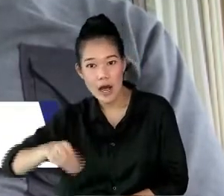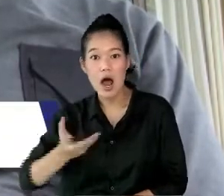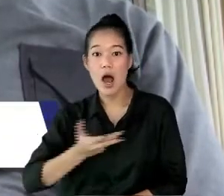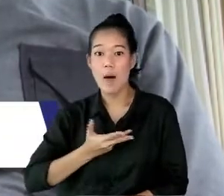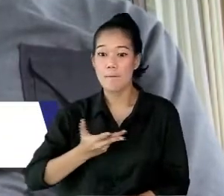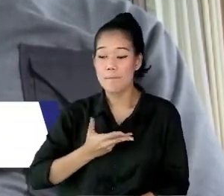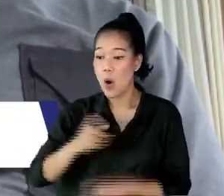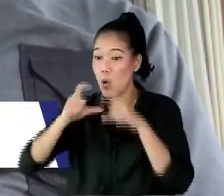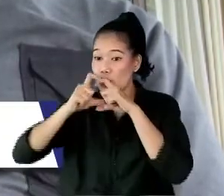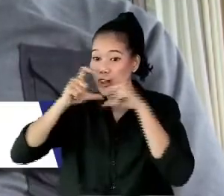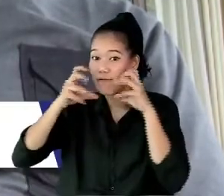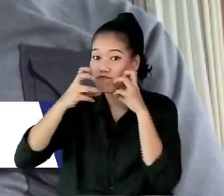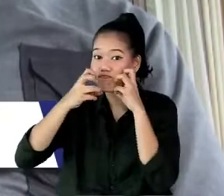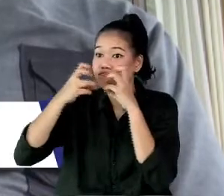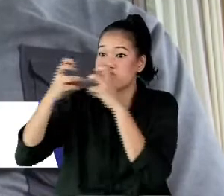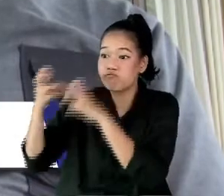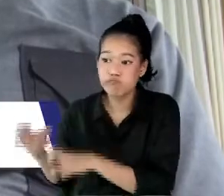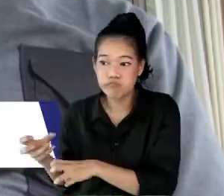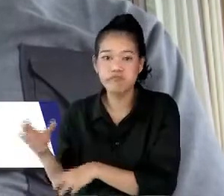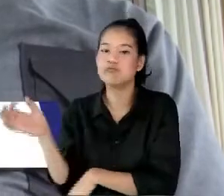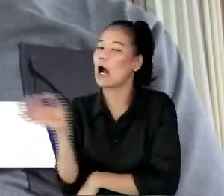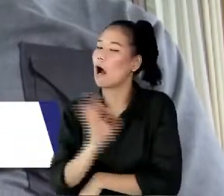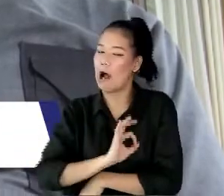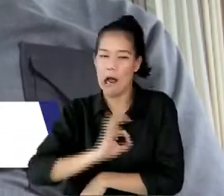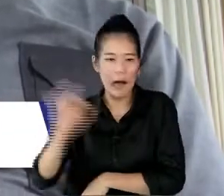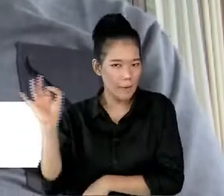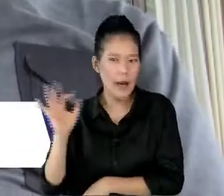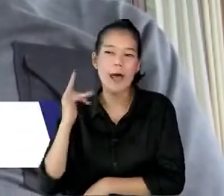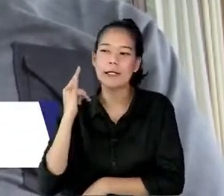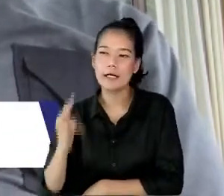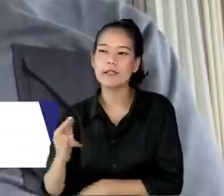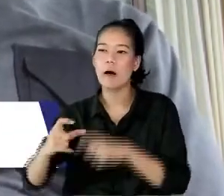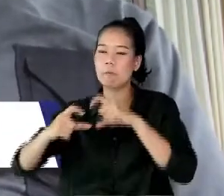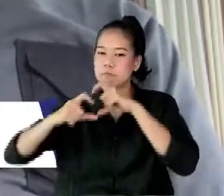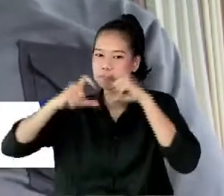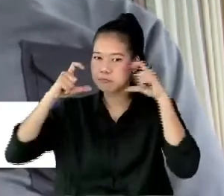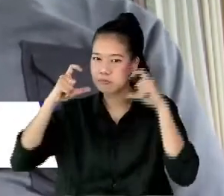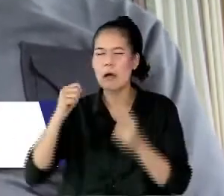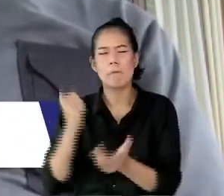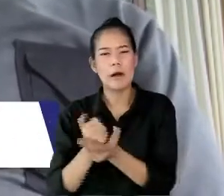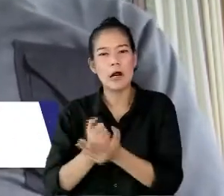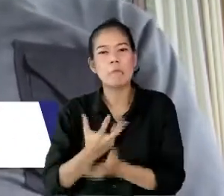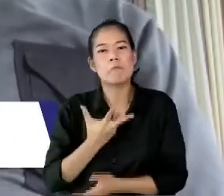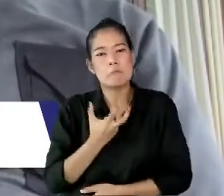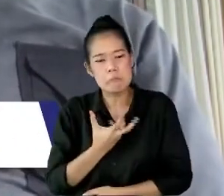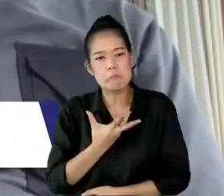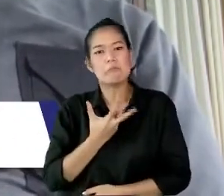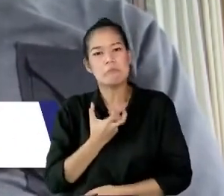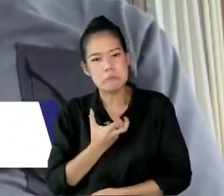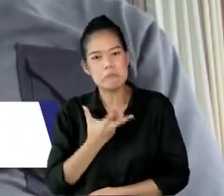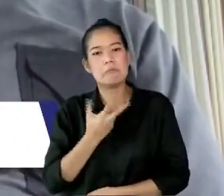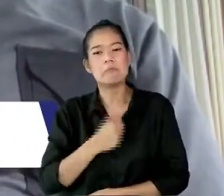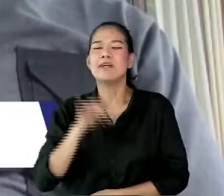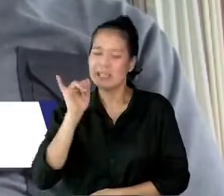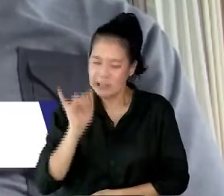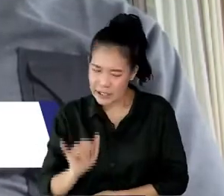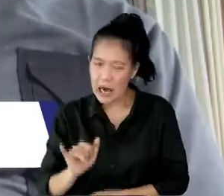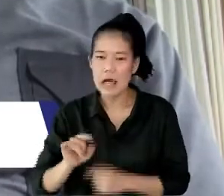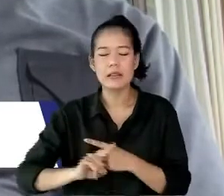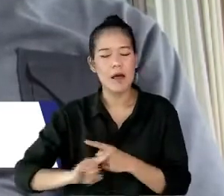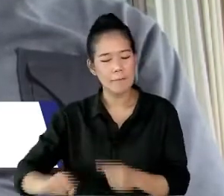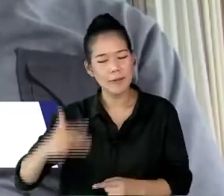buka masker pun dia bela-belain pakai masker walaupun sesak ya. Ternyata sesek nih nyanyi pakai masker.